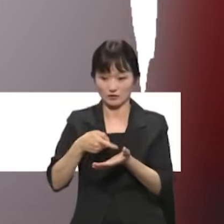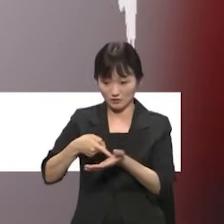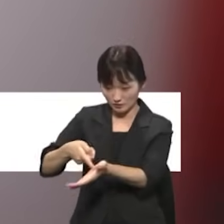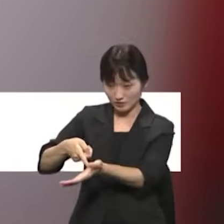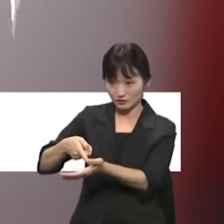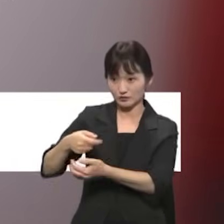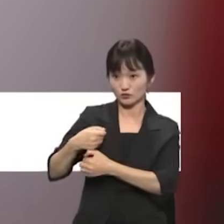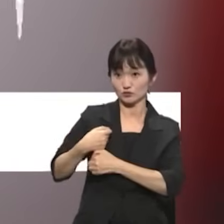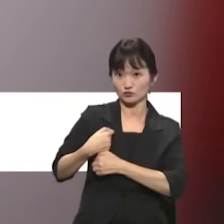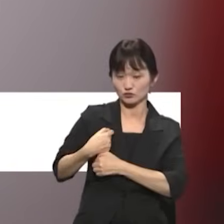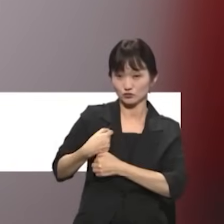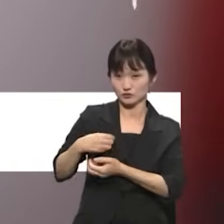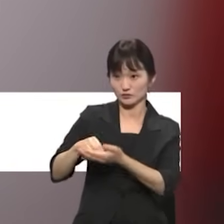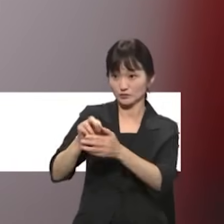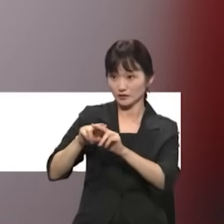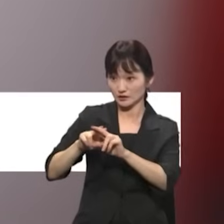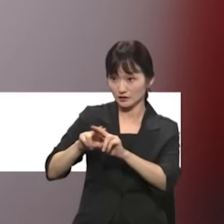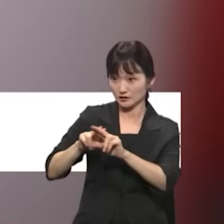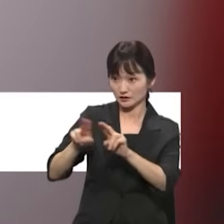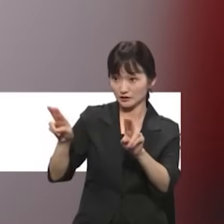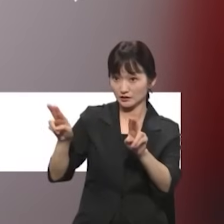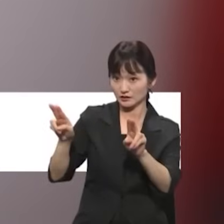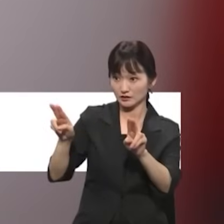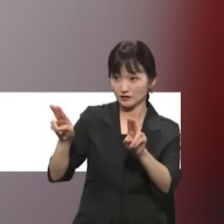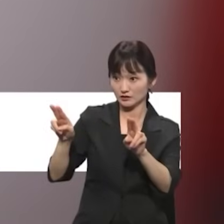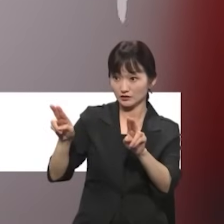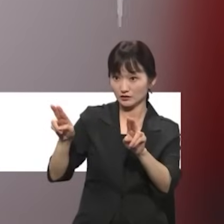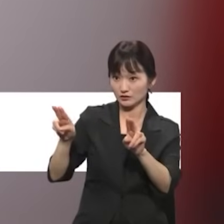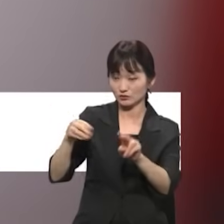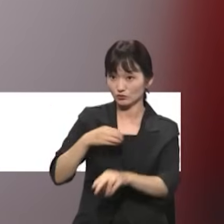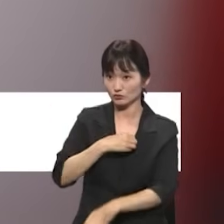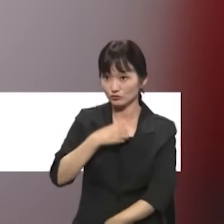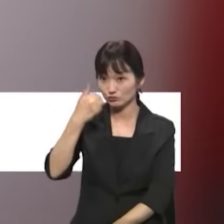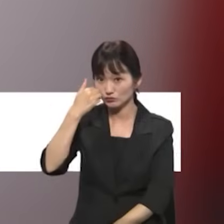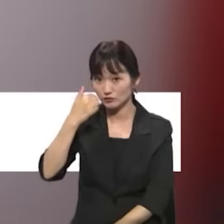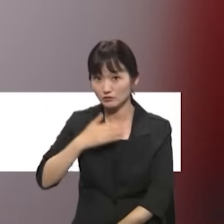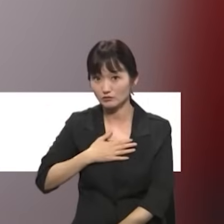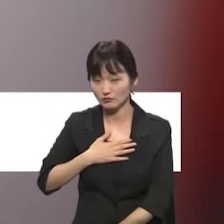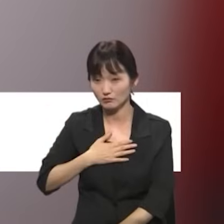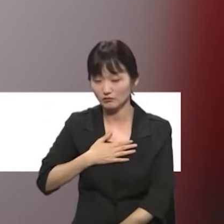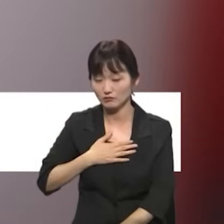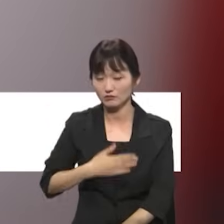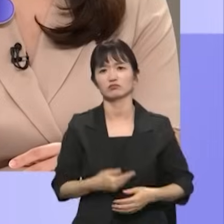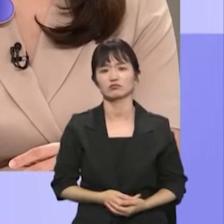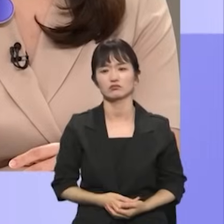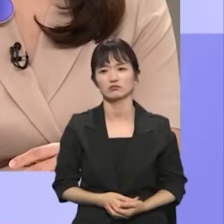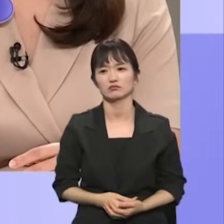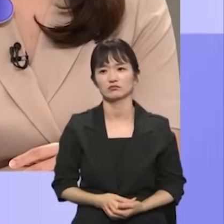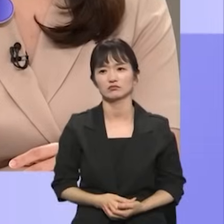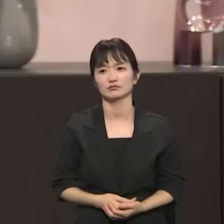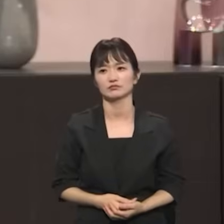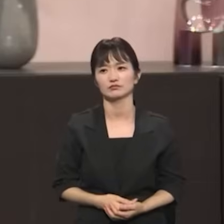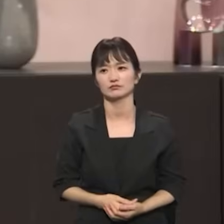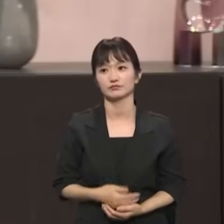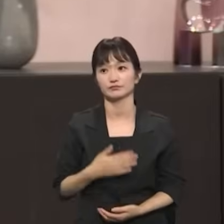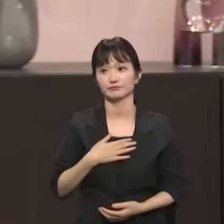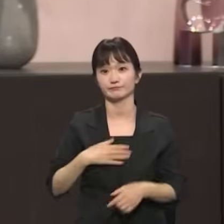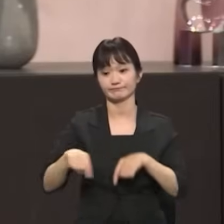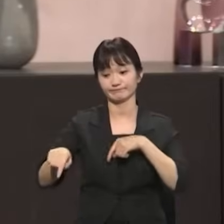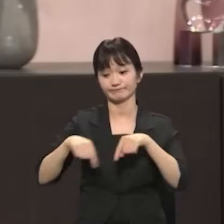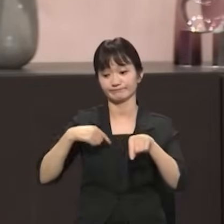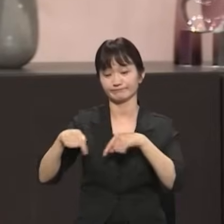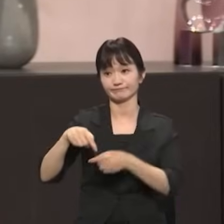군을 면제하자라고 했던 의원이 바로 제가 한 겁니다. 저도 이제 정치를 하는